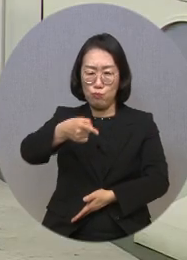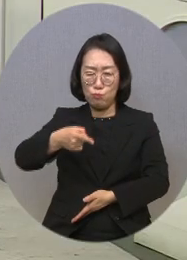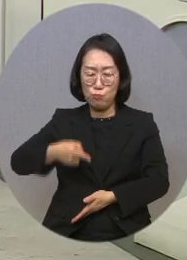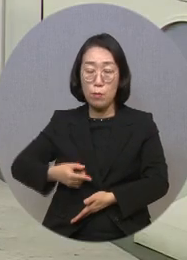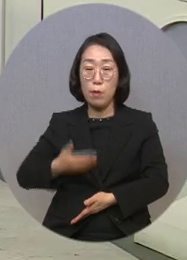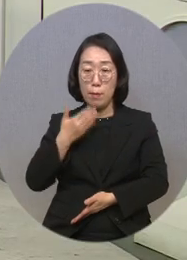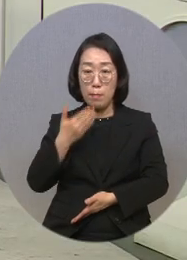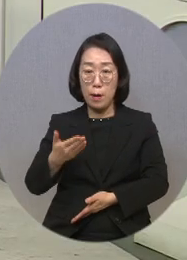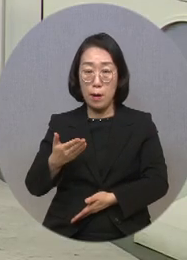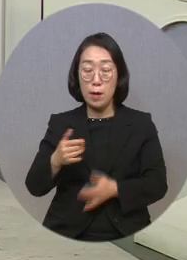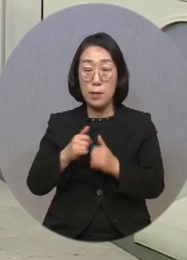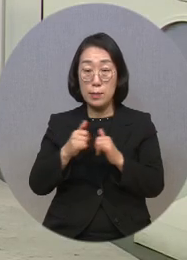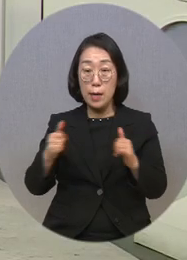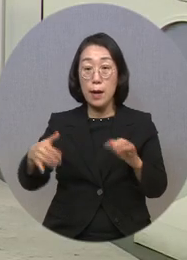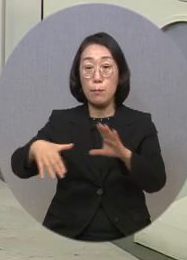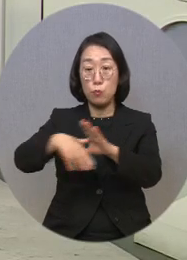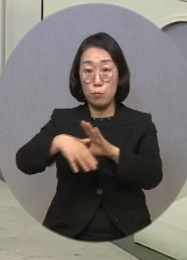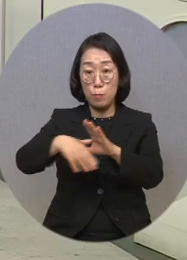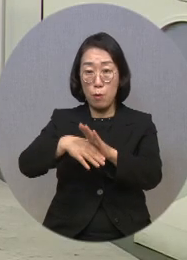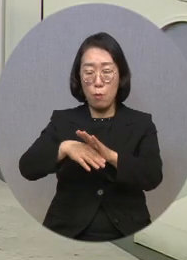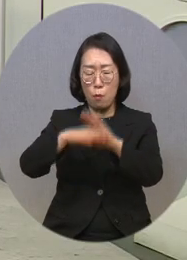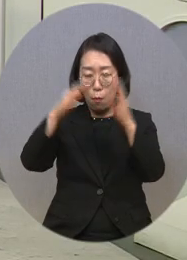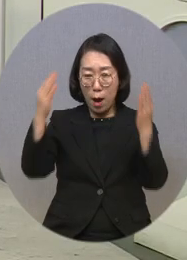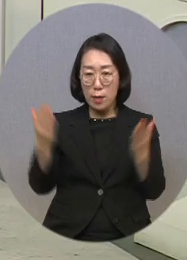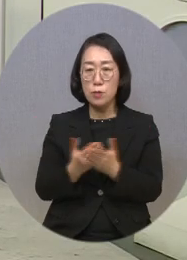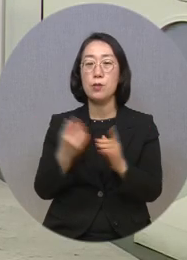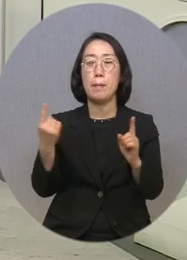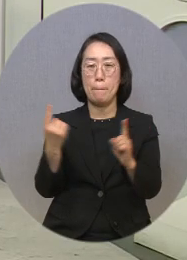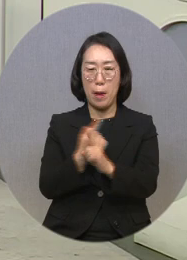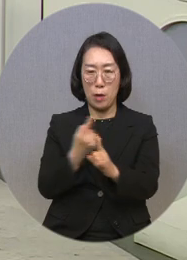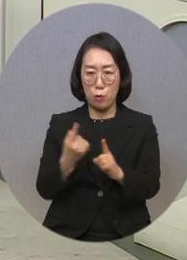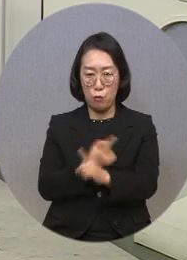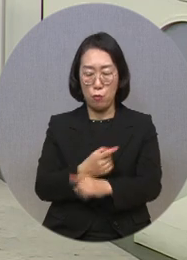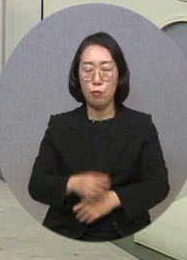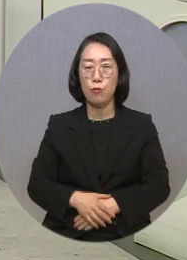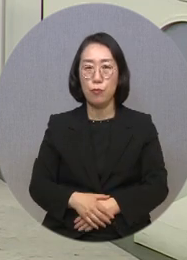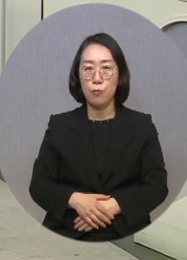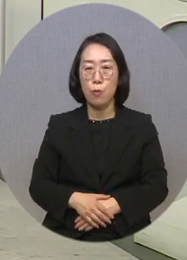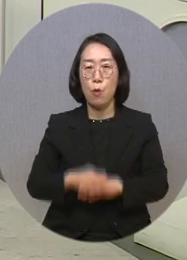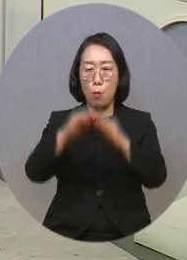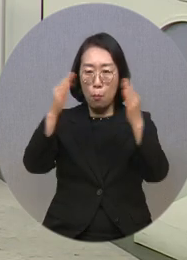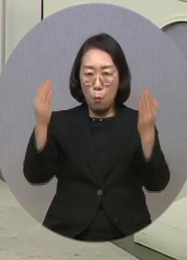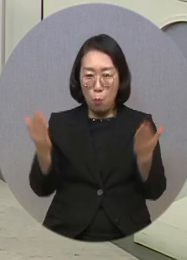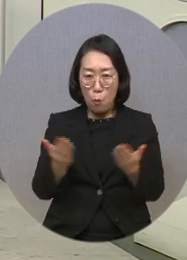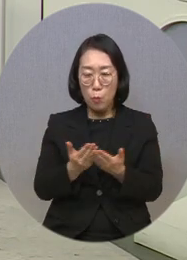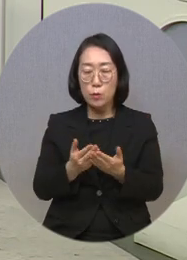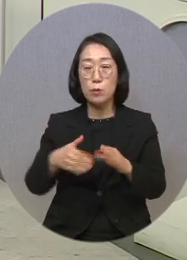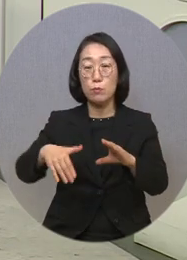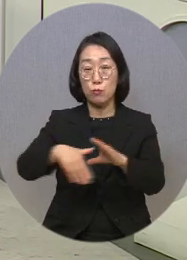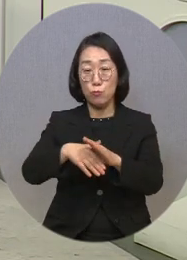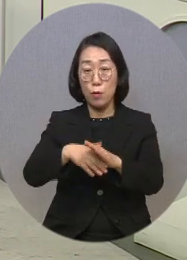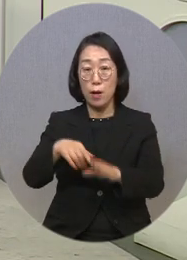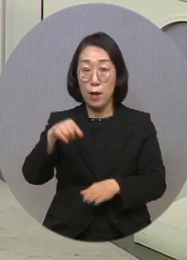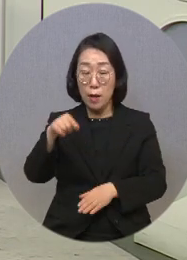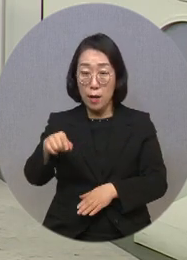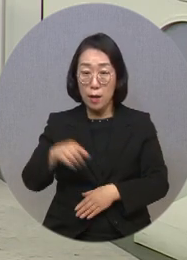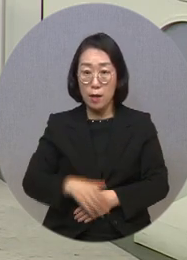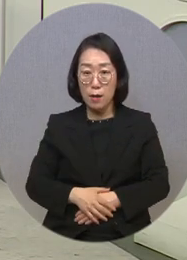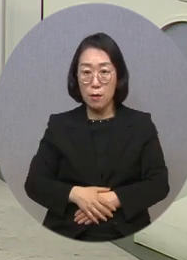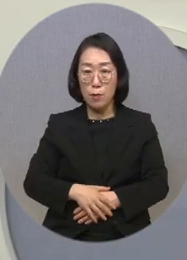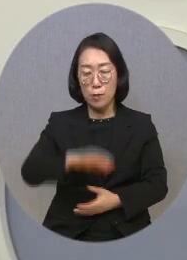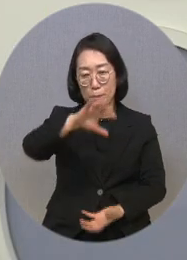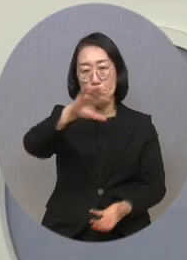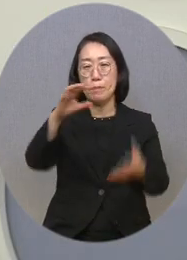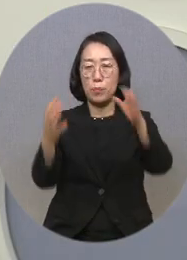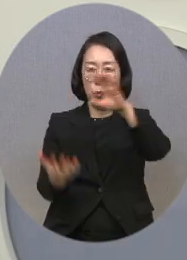있는데 사람의 문명이 아주 다 변해버리는 거죠. 그러니까 다 바뀌어지는 모든 문화권이 뒤집어지는